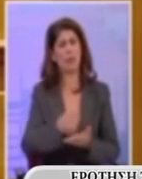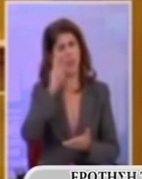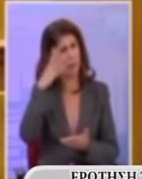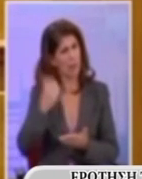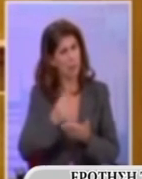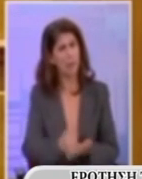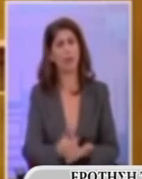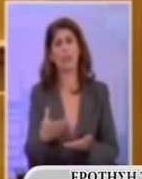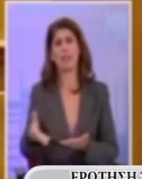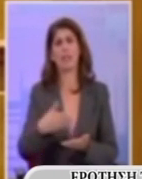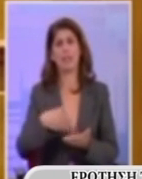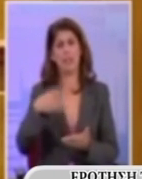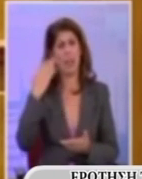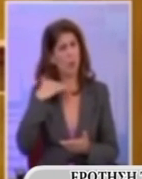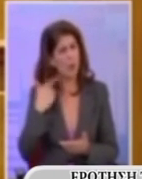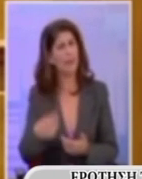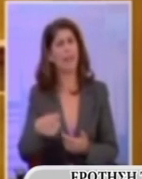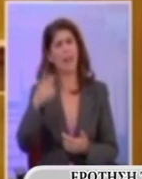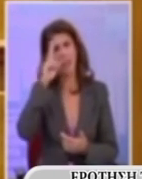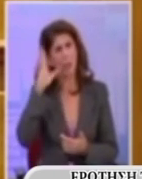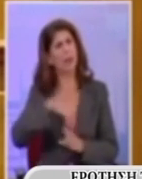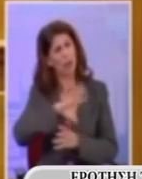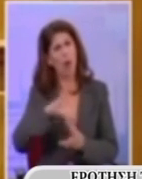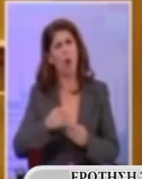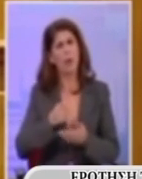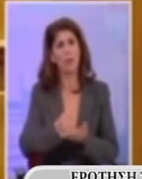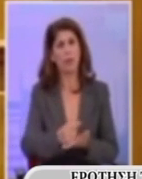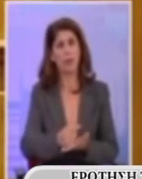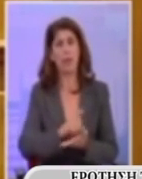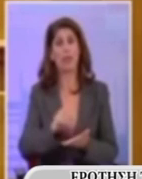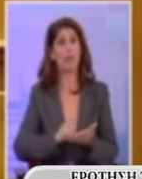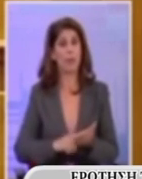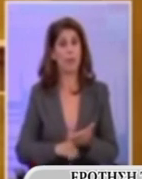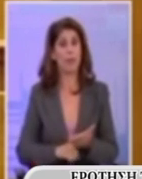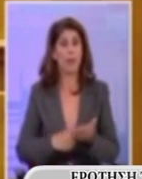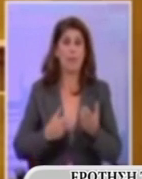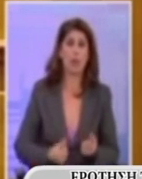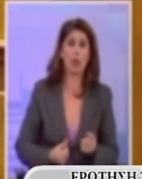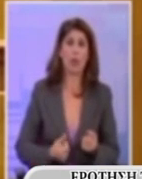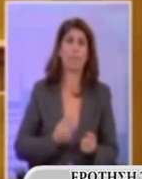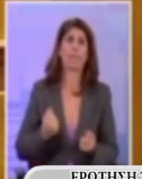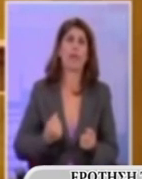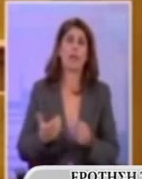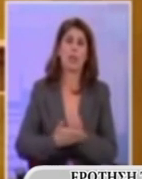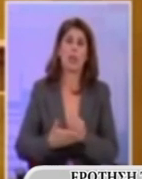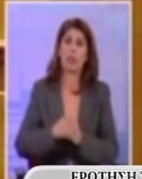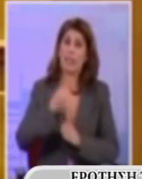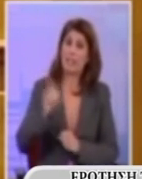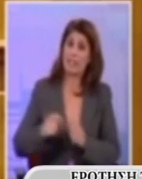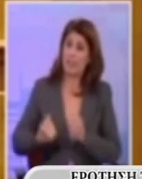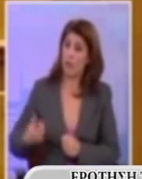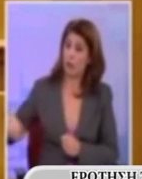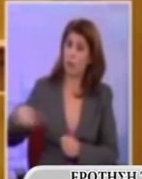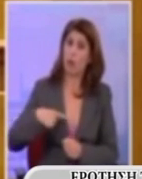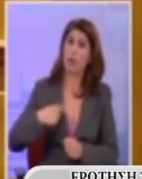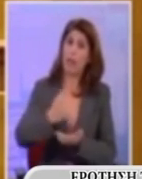αφού θα αποτελεί ένα καθημερινό, άμεσο παράδειγμα βιώσιμης ανάπτυξης για τα παιδιά του συγκεκριμένου σχολείου. Από την άλλη όμως